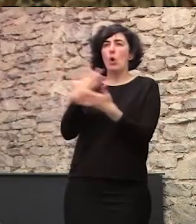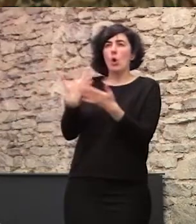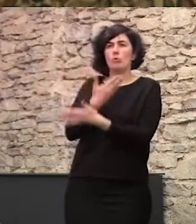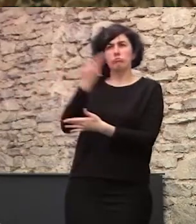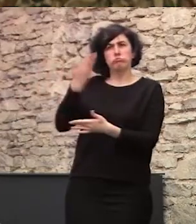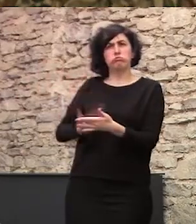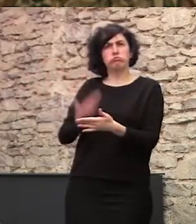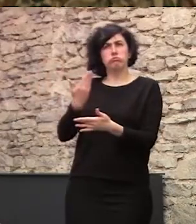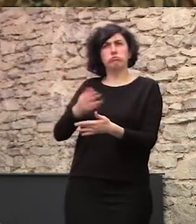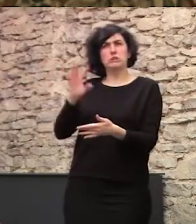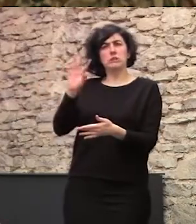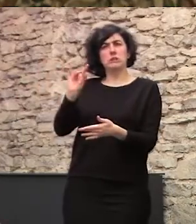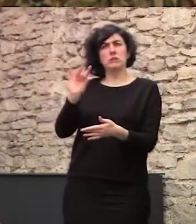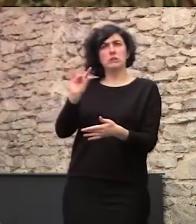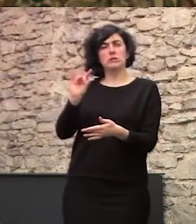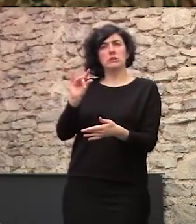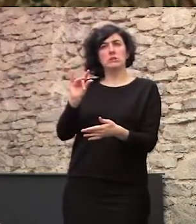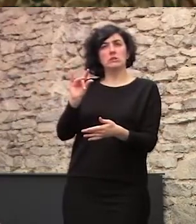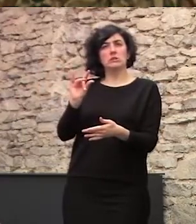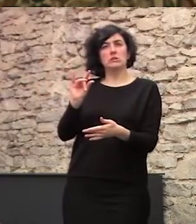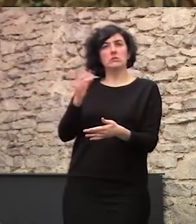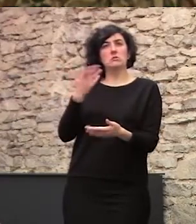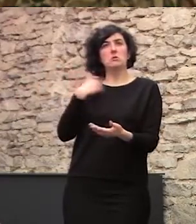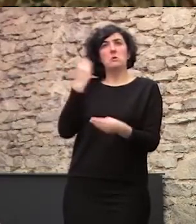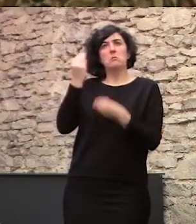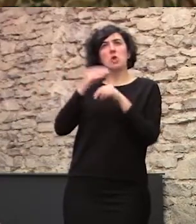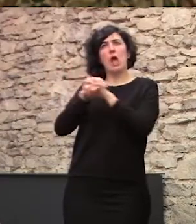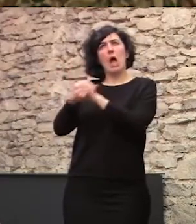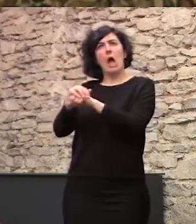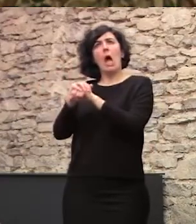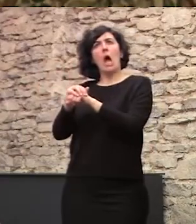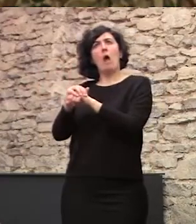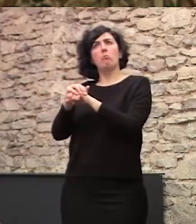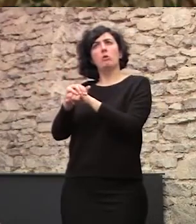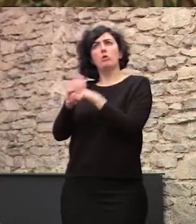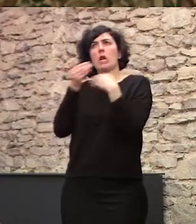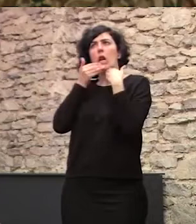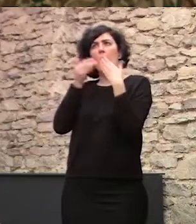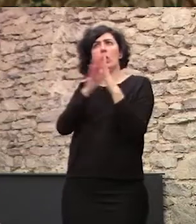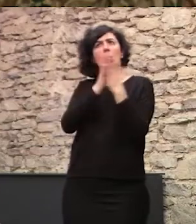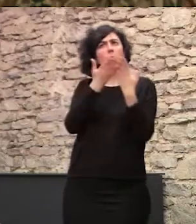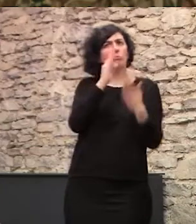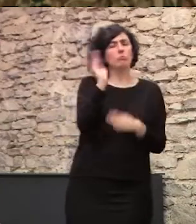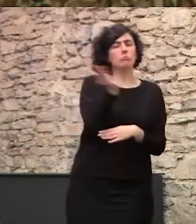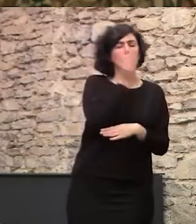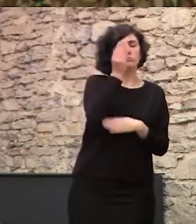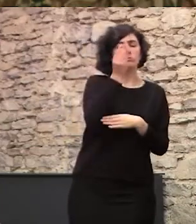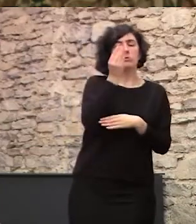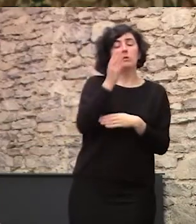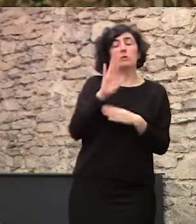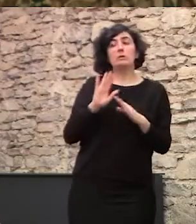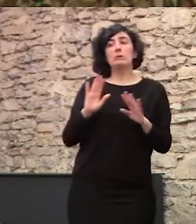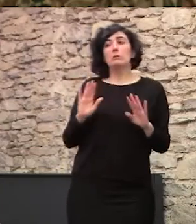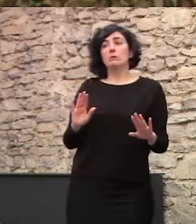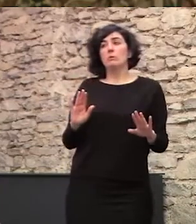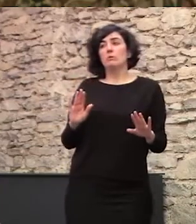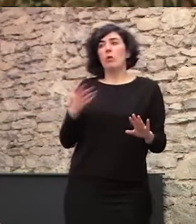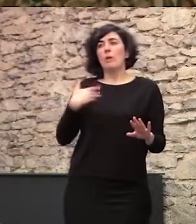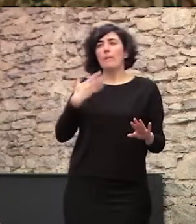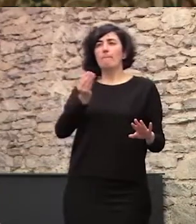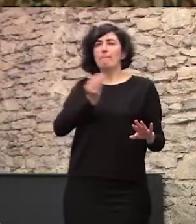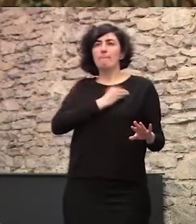batzuk, nire ustez lagundu ziotenak liburuari eta gero batzuetan badaukat pen